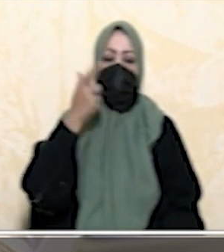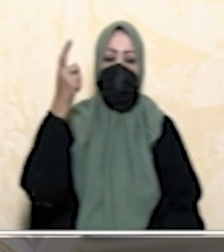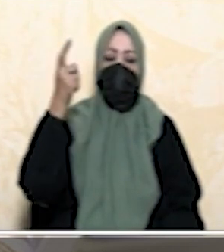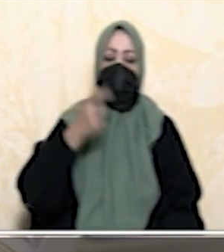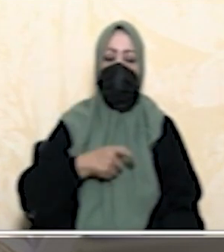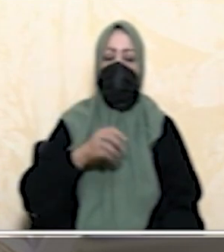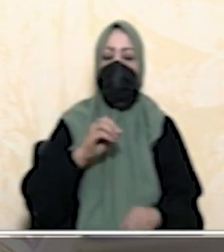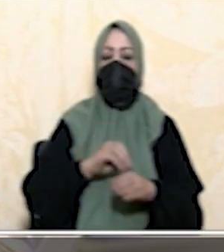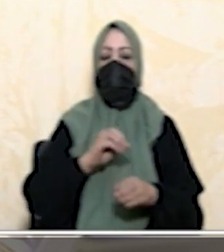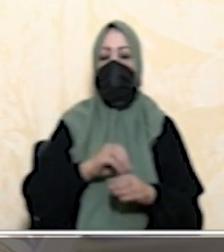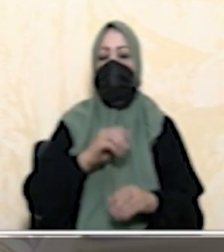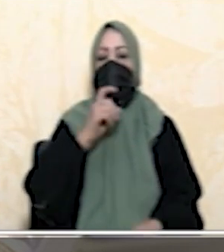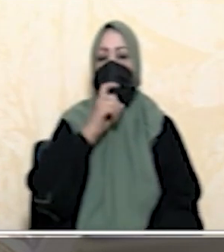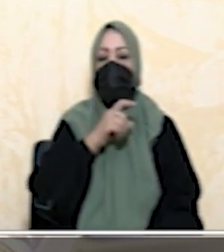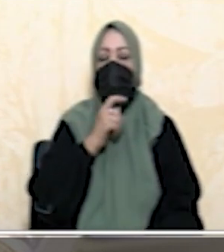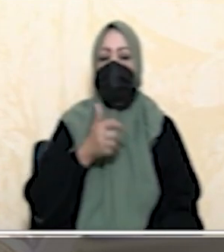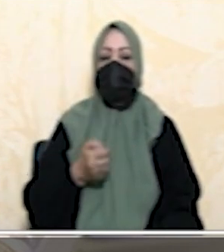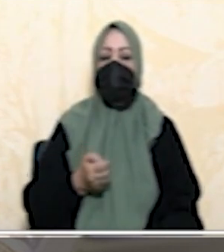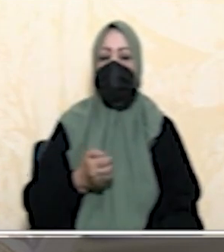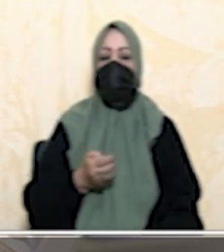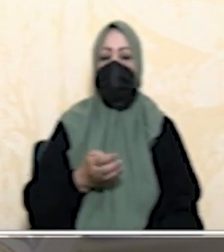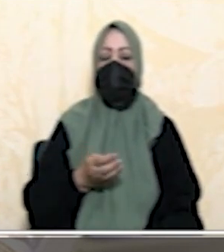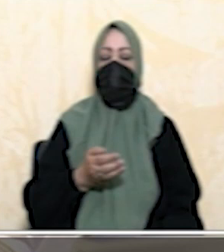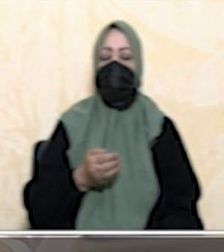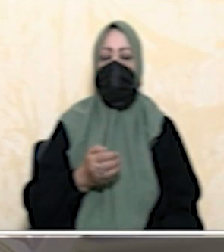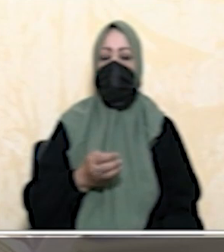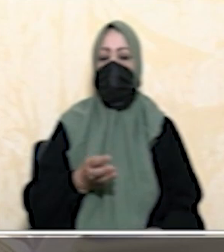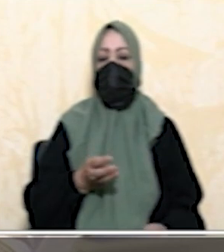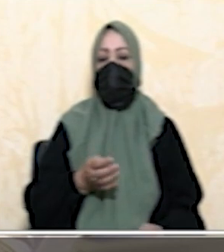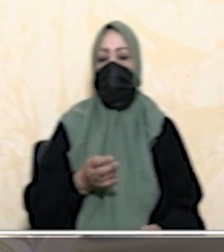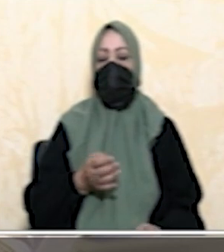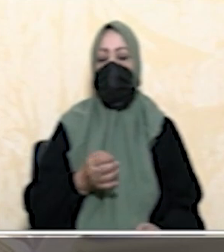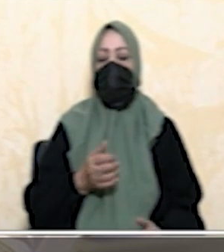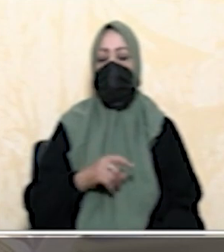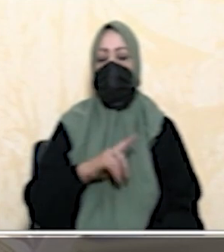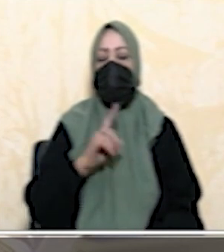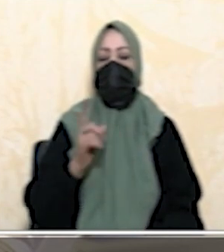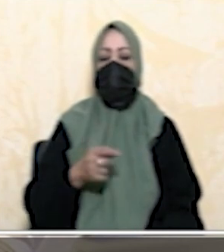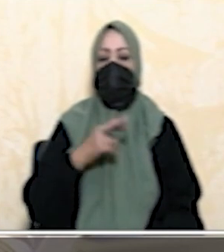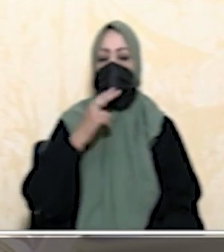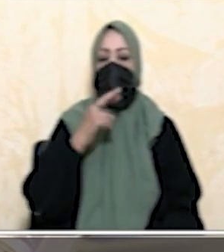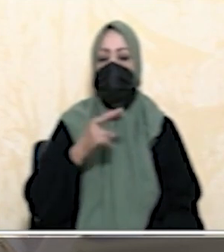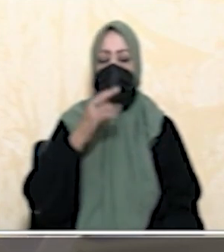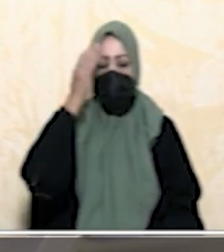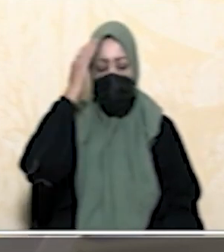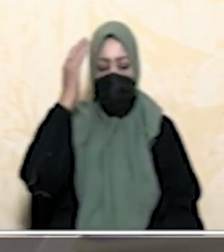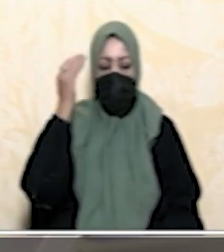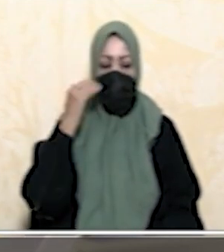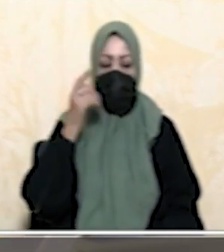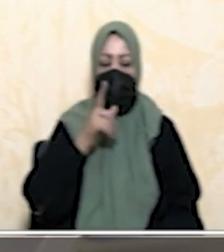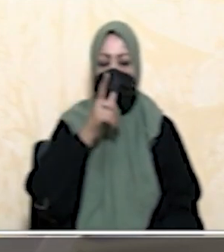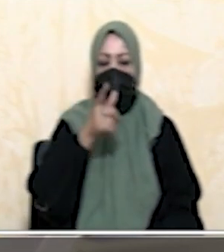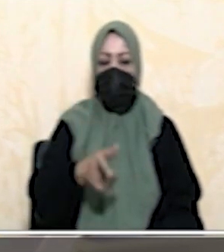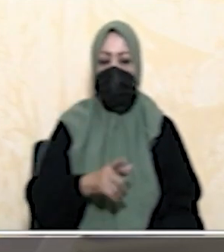خصوصا، والخطاب للجميع، لكن ذكر هذا النساء في مجمع النساء، قال: ولا تنسينا أن تعقدن